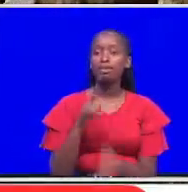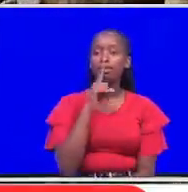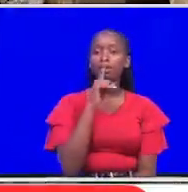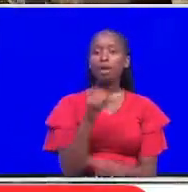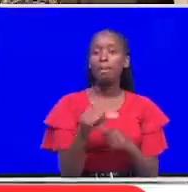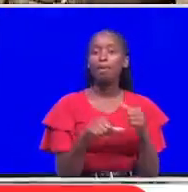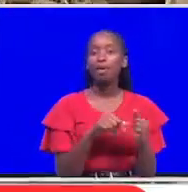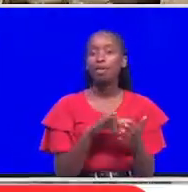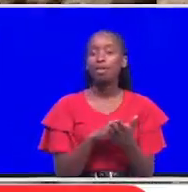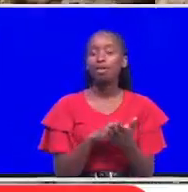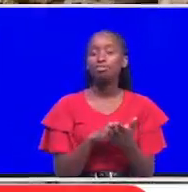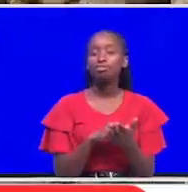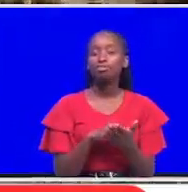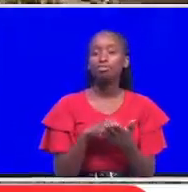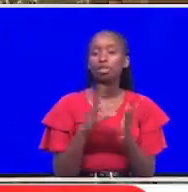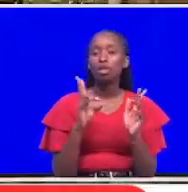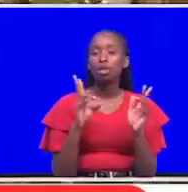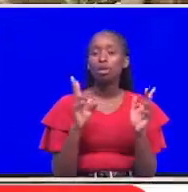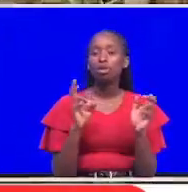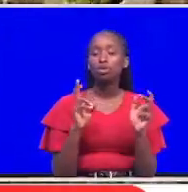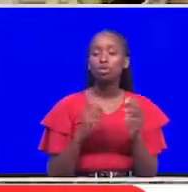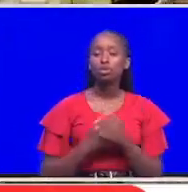hilo,